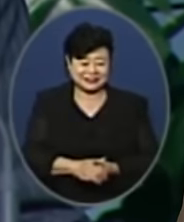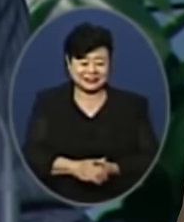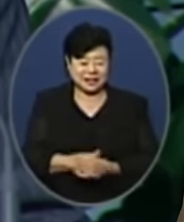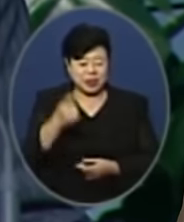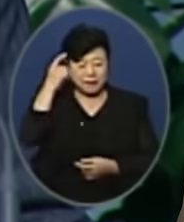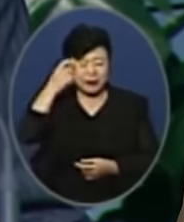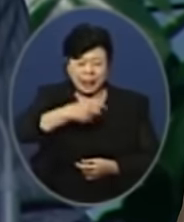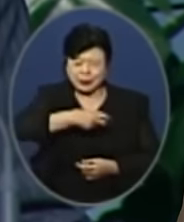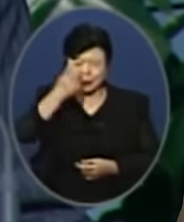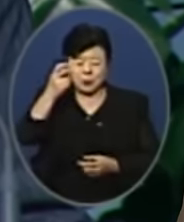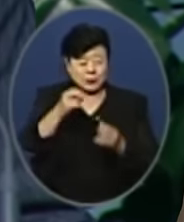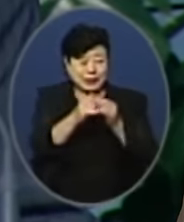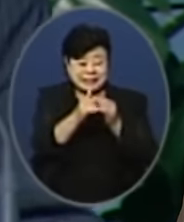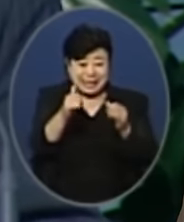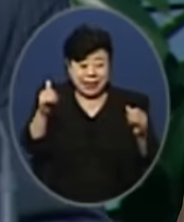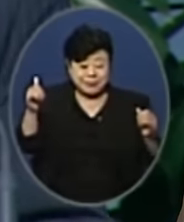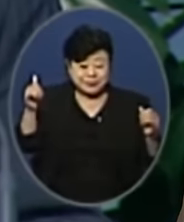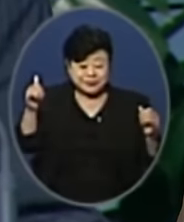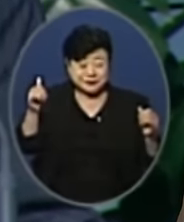머리가 좋은 사람들은